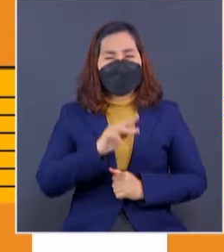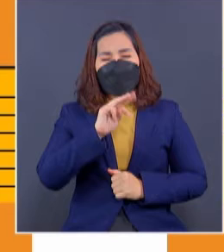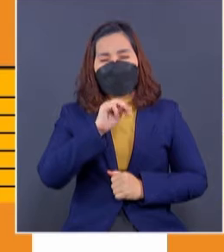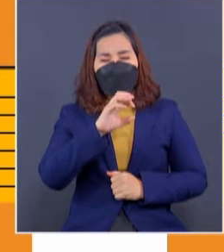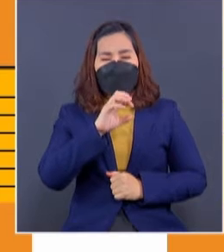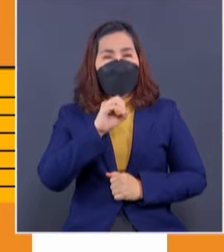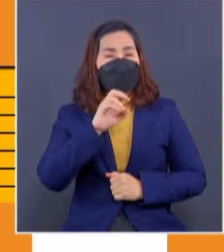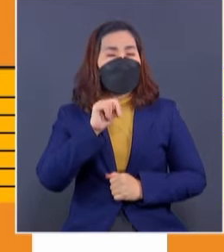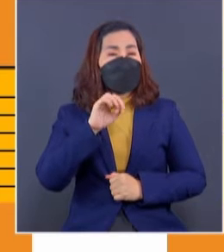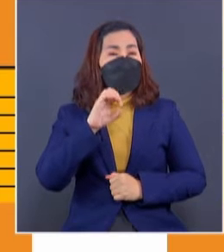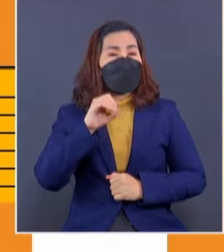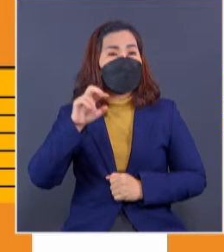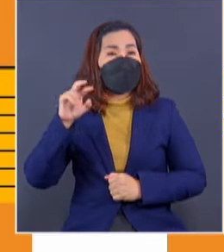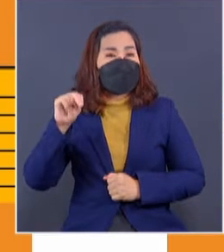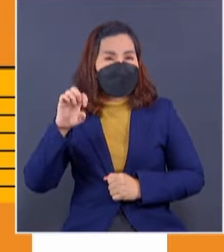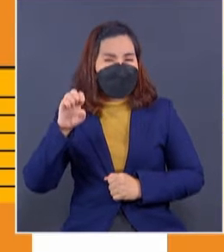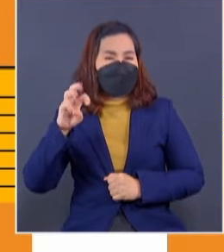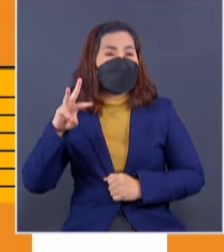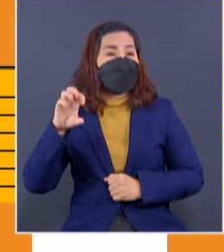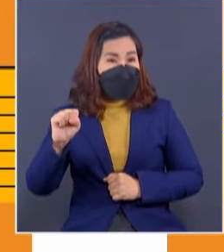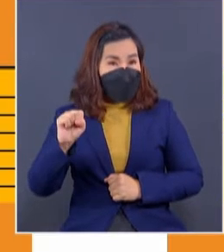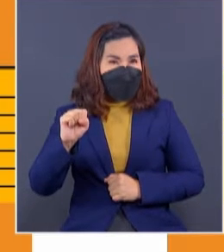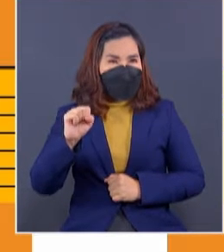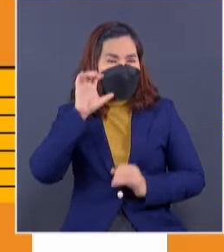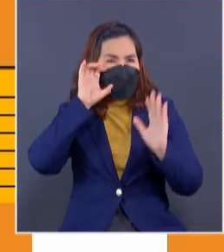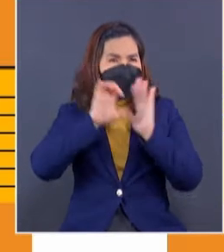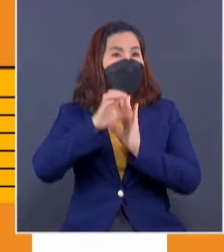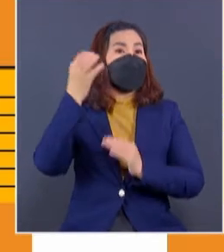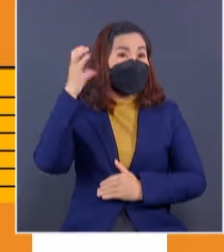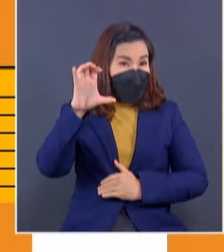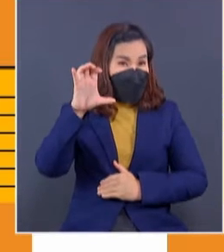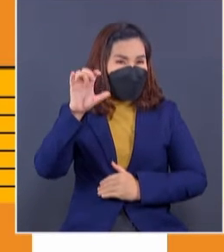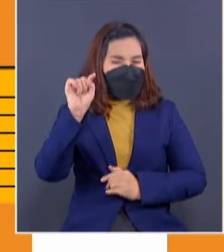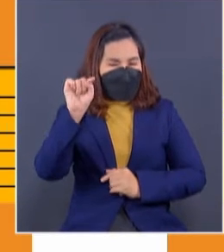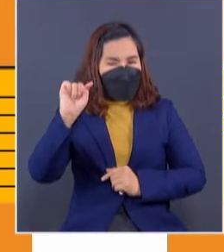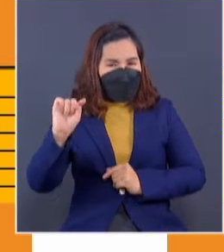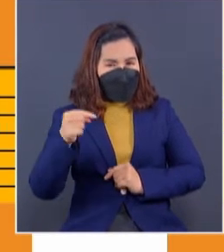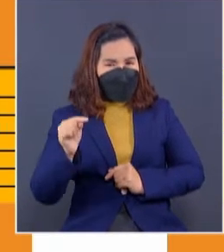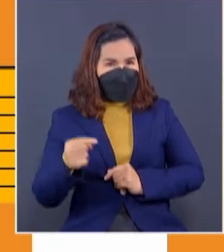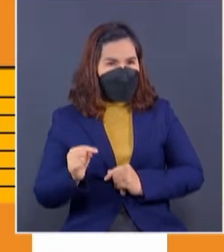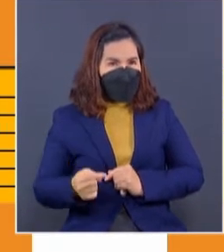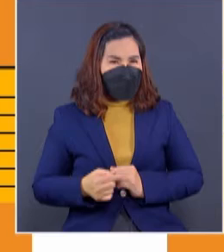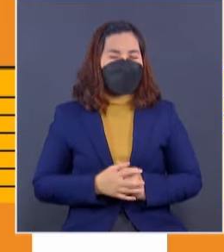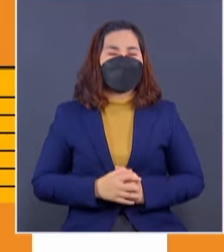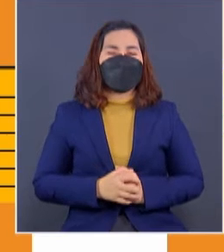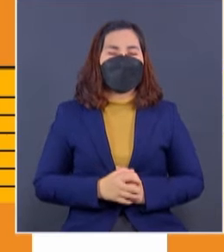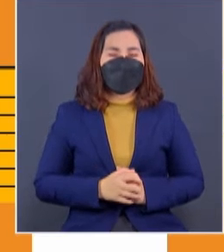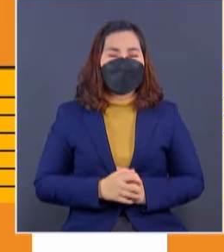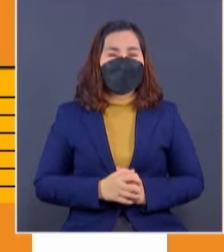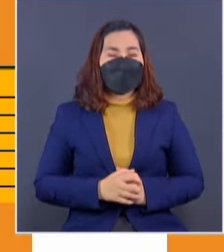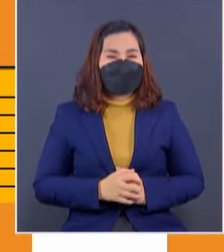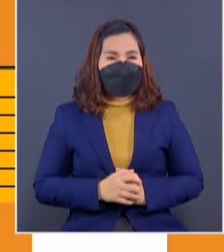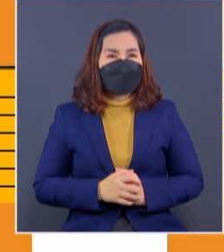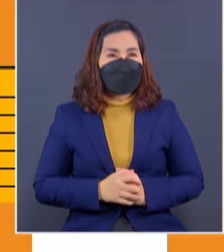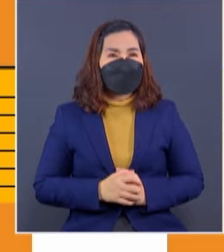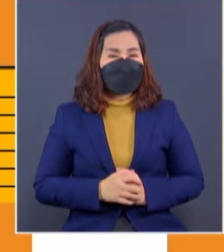จะมีเนี่ยฮะโพสต์ภาพตามหน้าจอเนี่ย เดี๋ยวปักหมุดไว้ให ้โพสต์กิจกรรมของเรานะครับแล้วก็ไปคอมเมนต์ใต้โพสต์นั้นเลยนะครับ